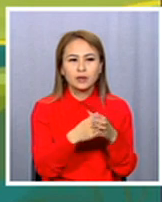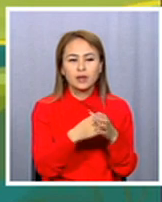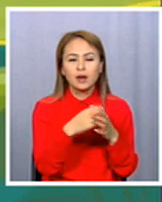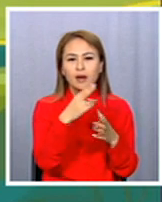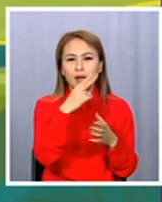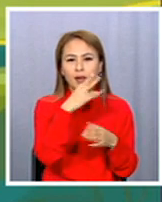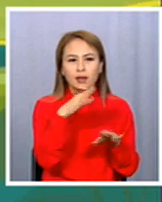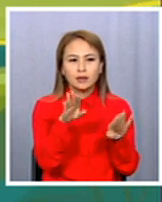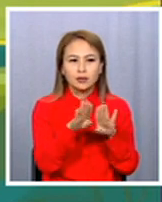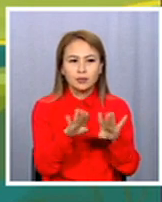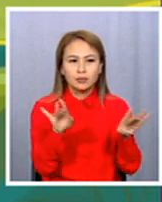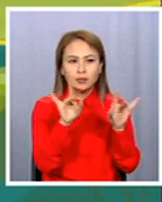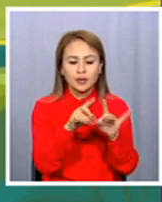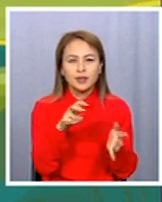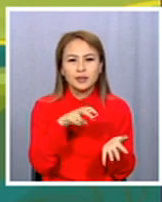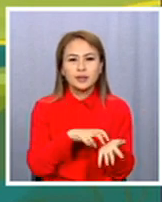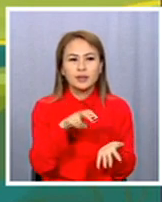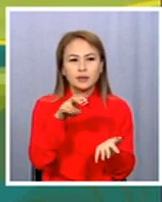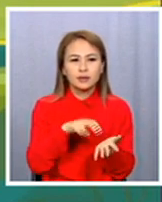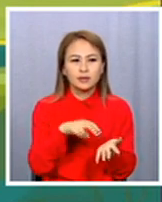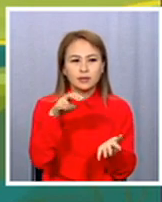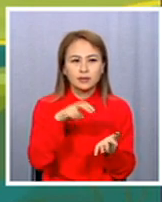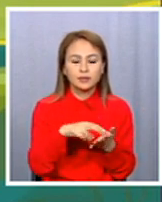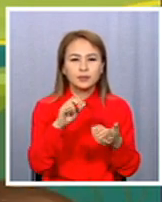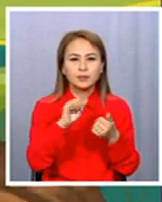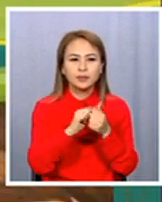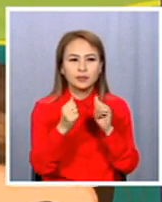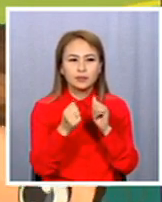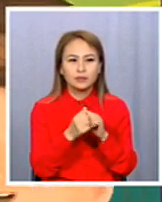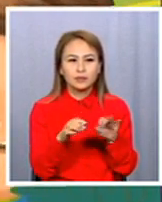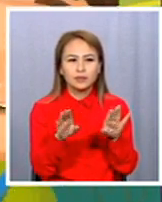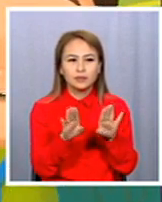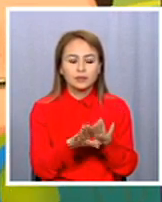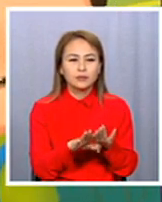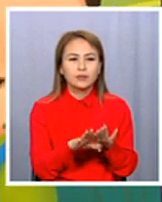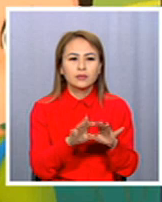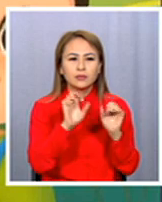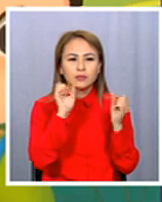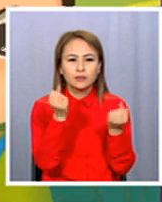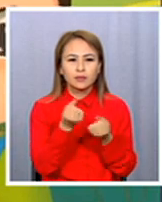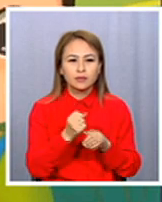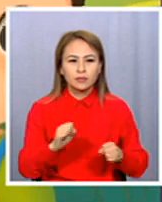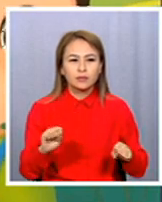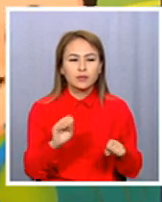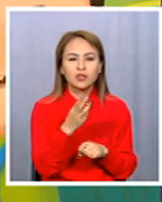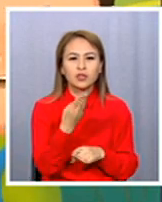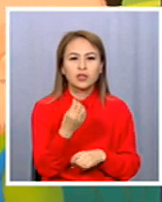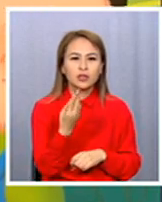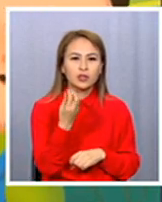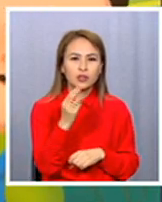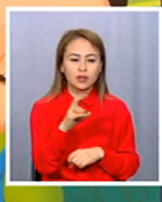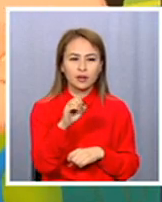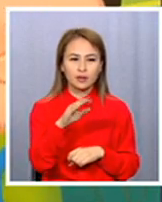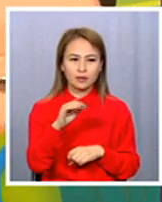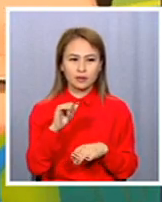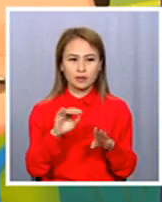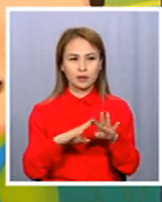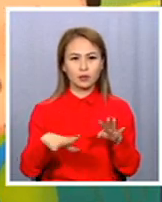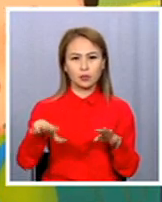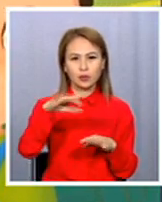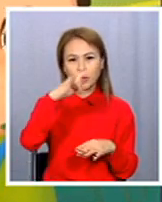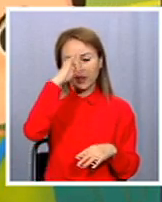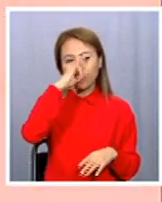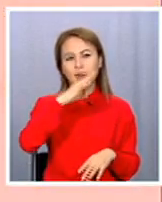дейді мені. Секіретін тасқа, шынақ дейді мені. тек ата тегі, бүкіл